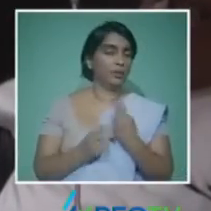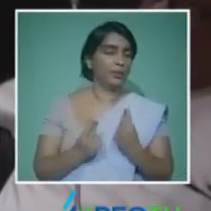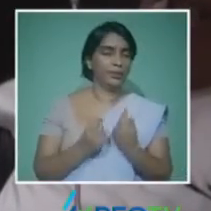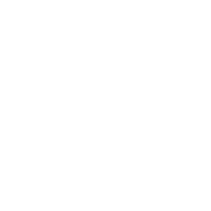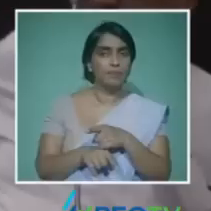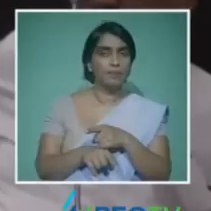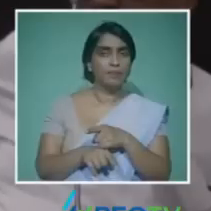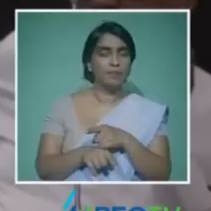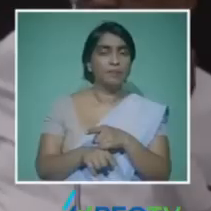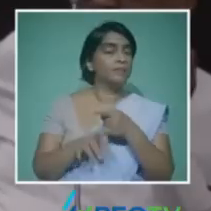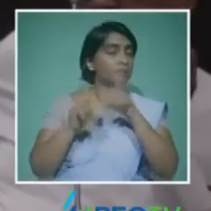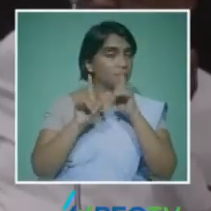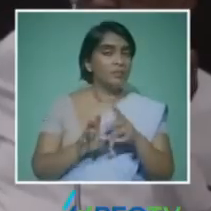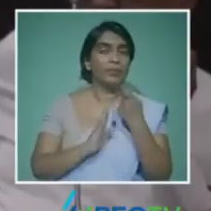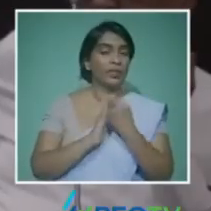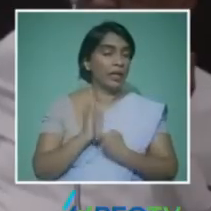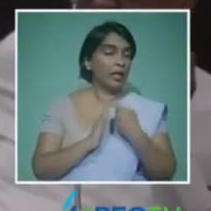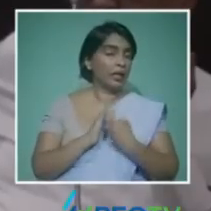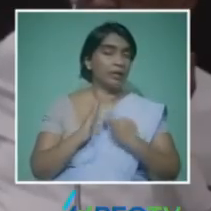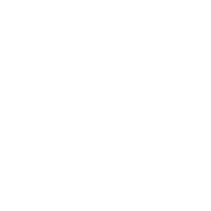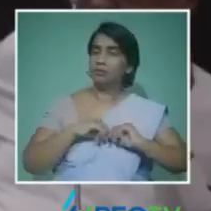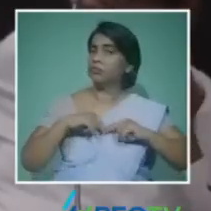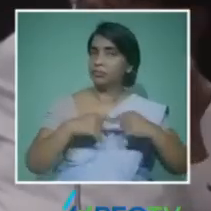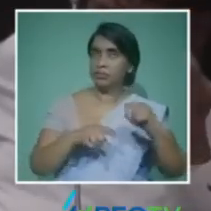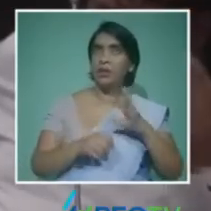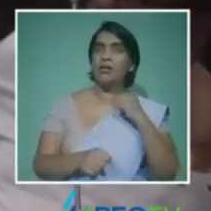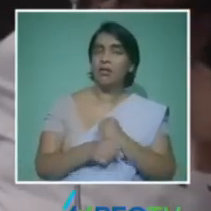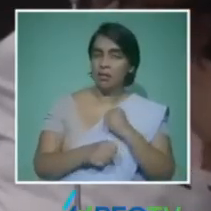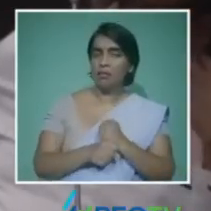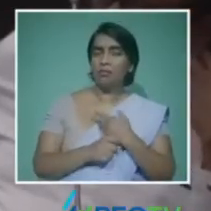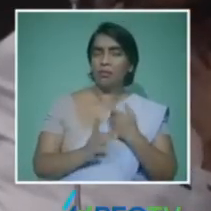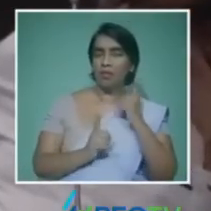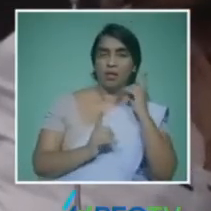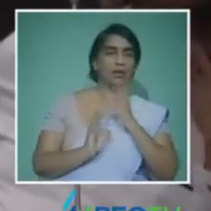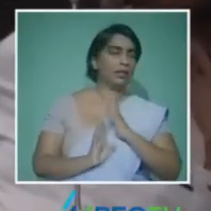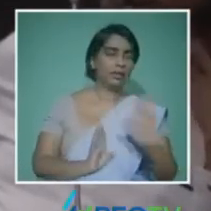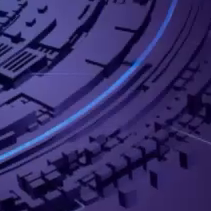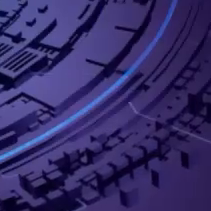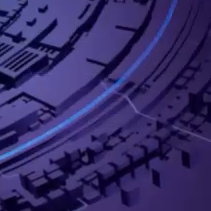මැදිහත් වී තිබෙනවා. මෙවැනි නීතිමය ක්‍රියාමාර්ග සඳහා රජය පසුබහින්නේ.